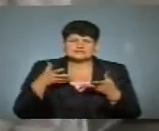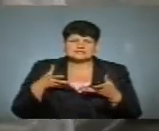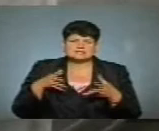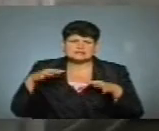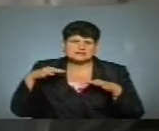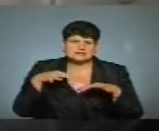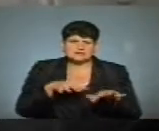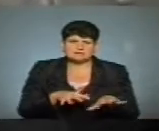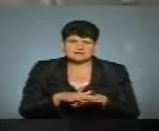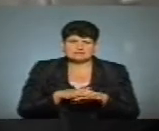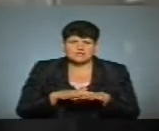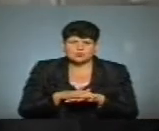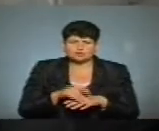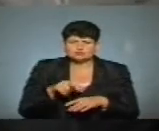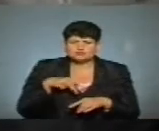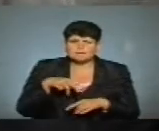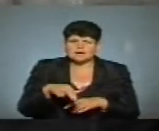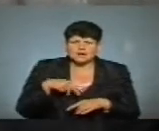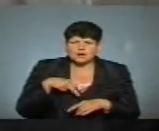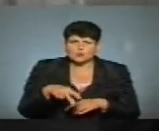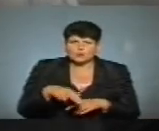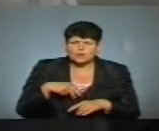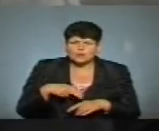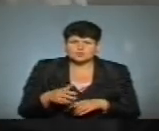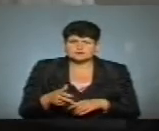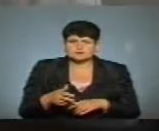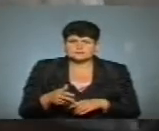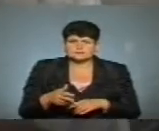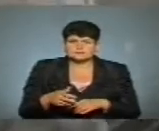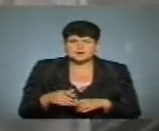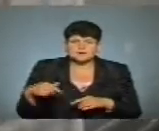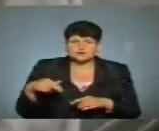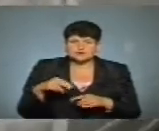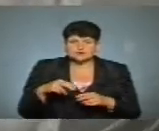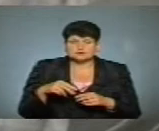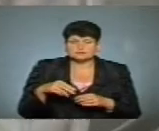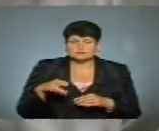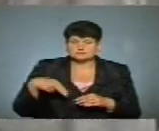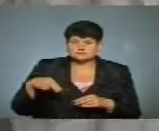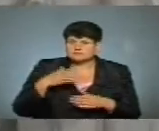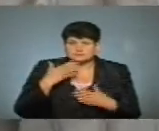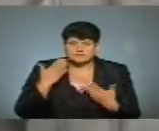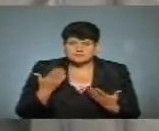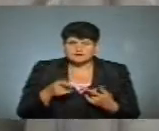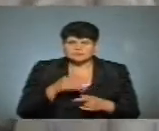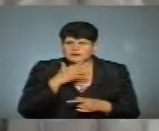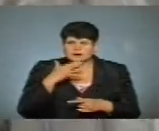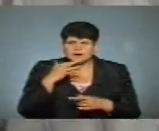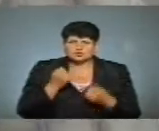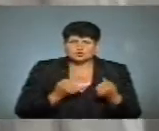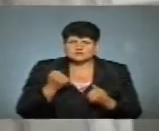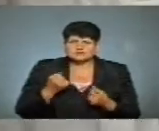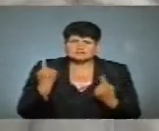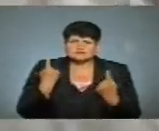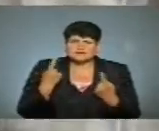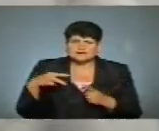народу, люди переходять, пішоходів нема, пішохідних, і тому дуже багато машин, і велика нагрузка,